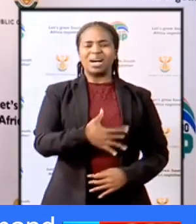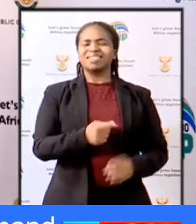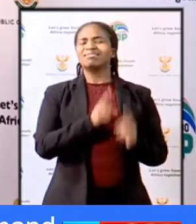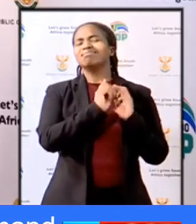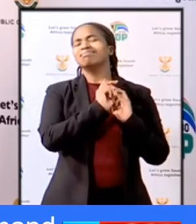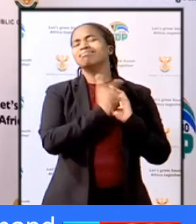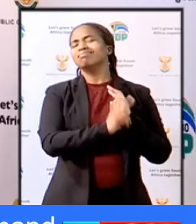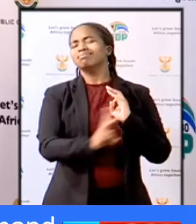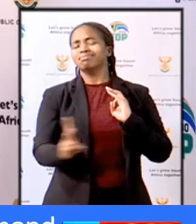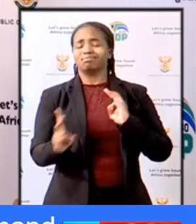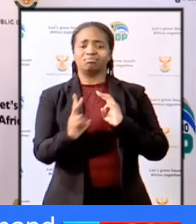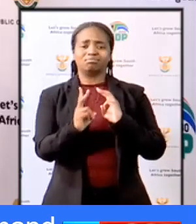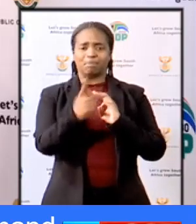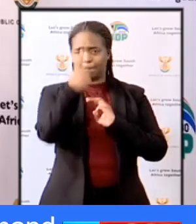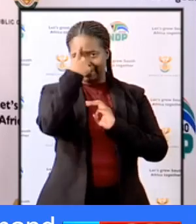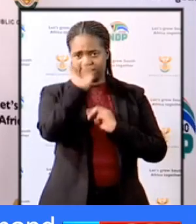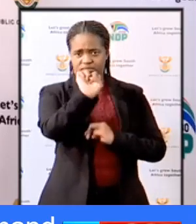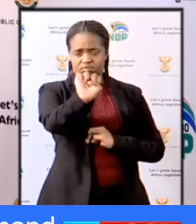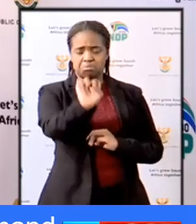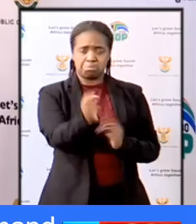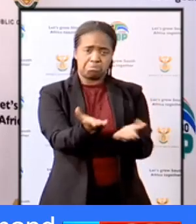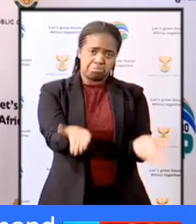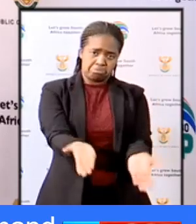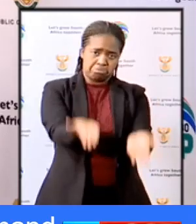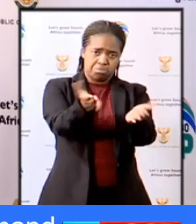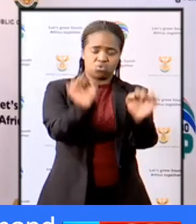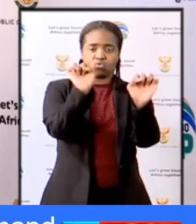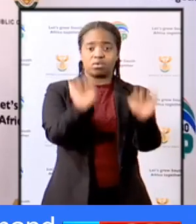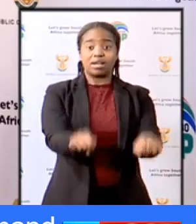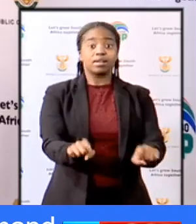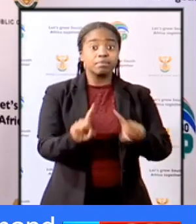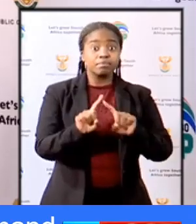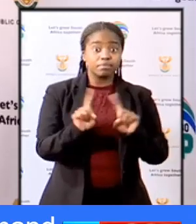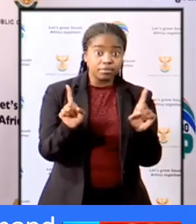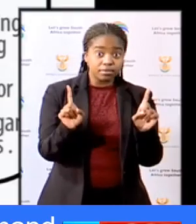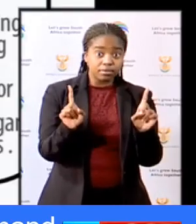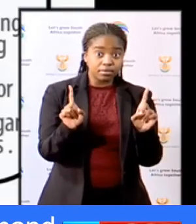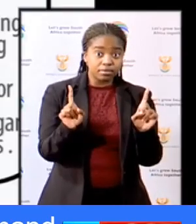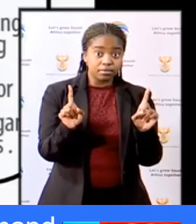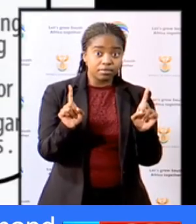indawo yokukhonza sebevunyelwe ukuya kodwa